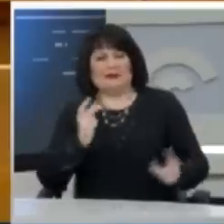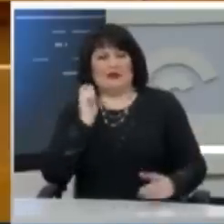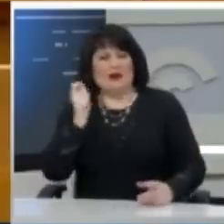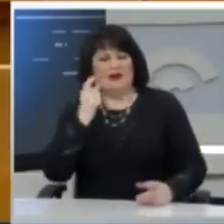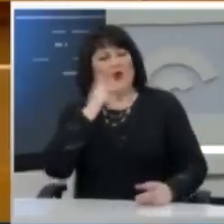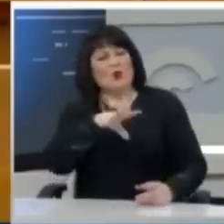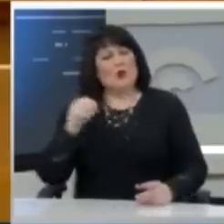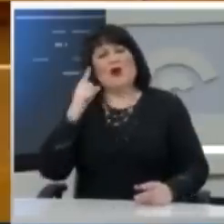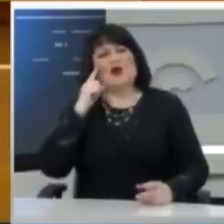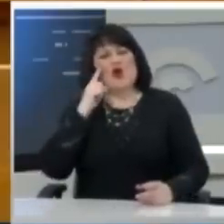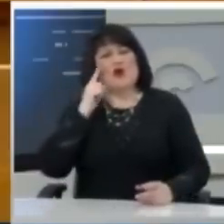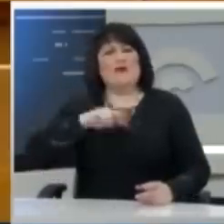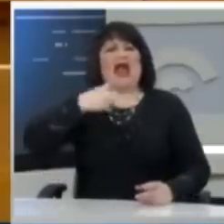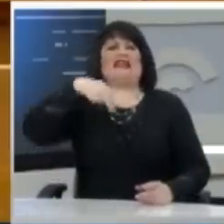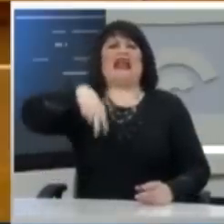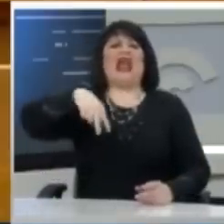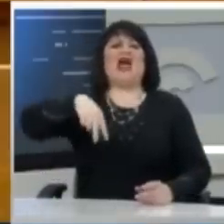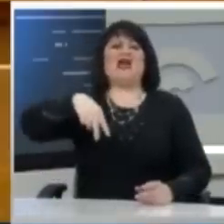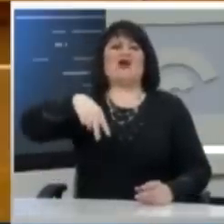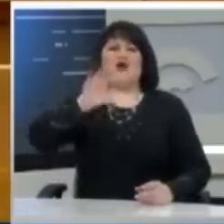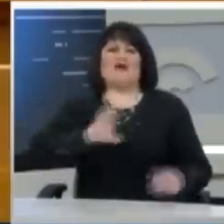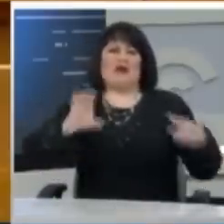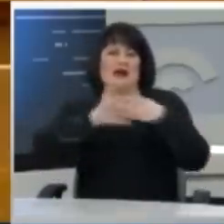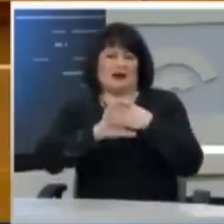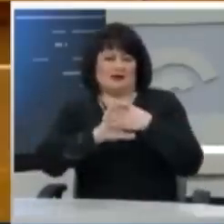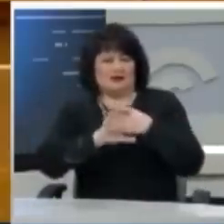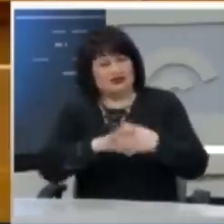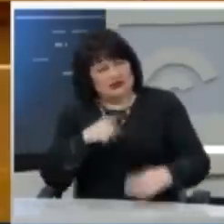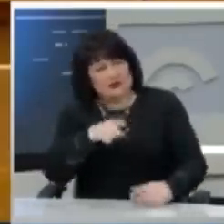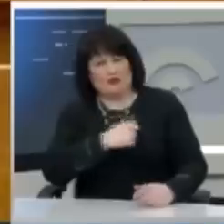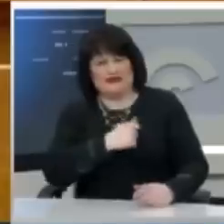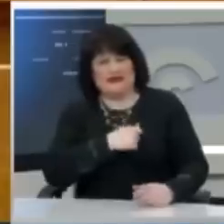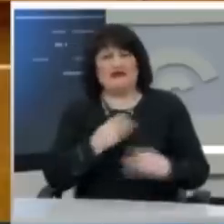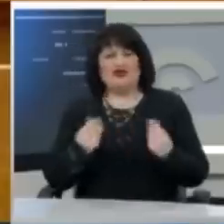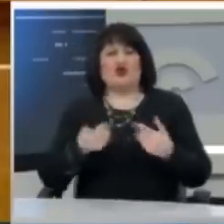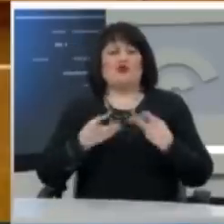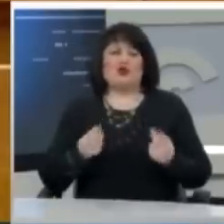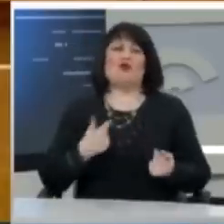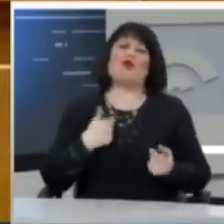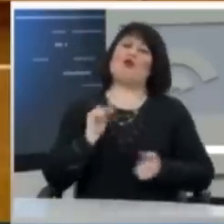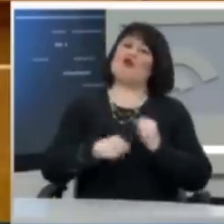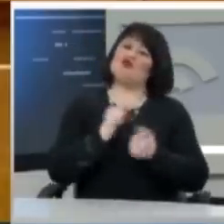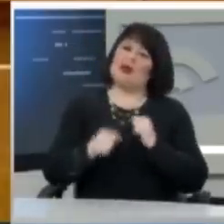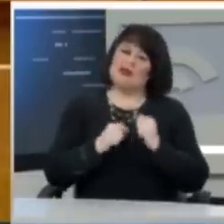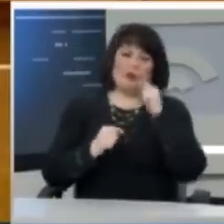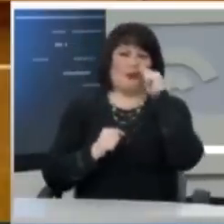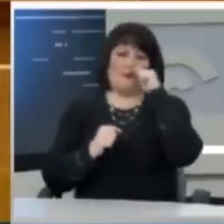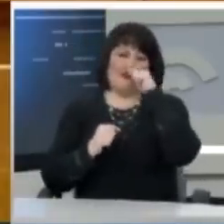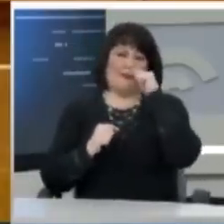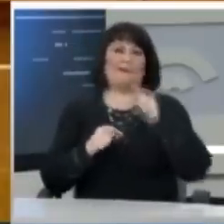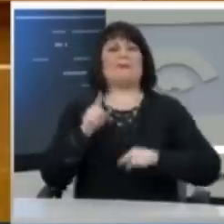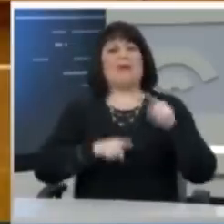αντιδραστικό, αντιλαϊκό χαρακτήρα της Ευρωπαϊκής Ένωσης, που με κάθε τρόπο προσπαθούν και πασχίζουν